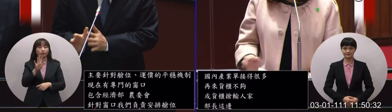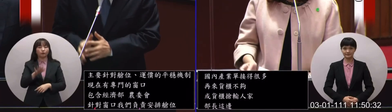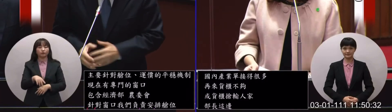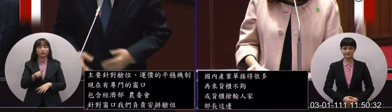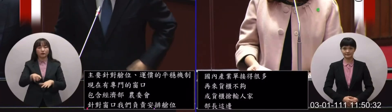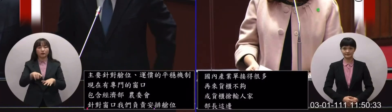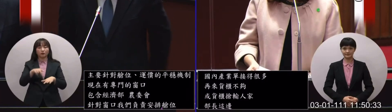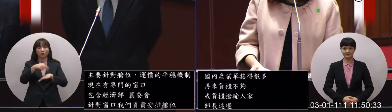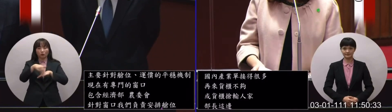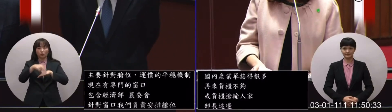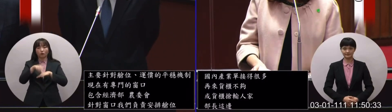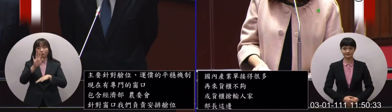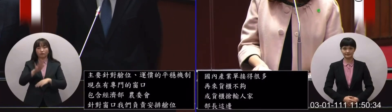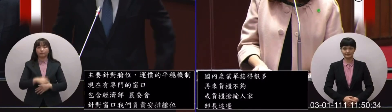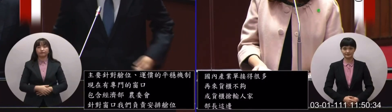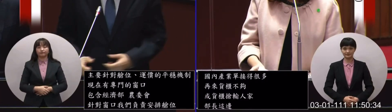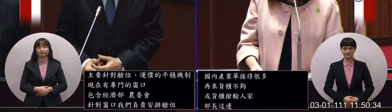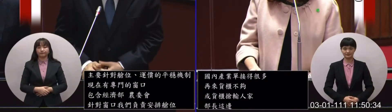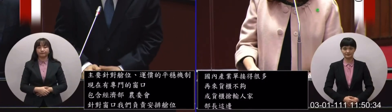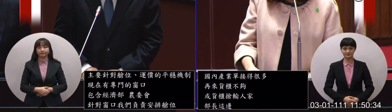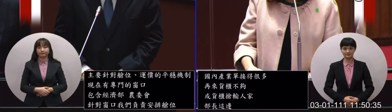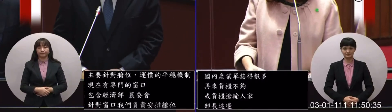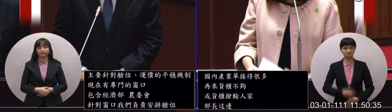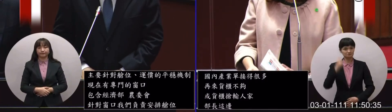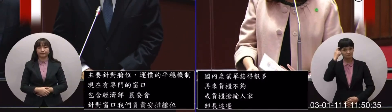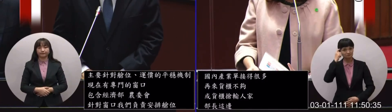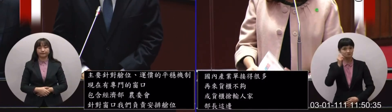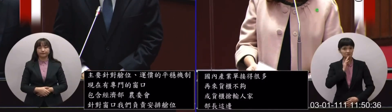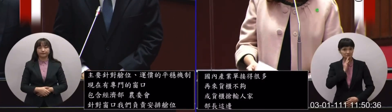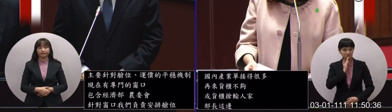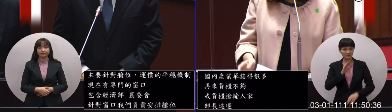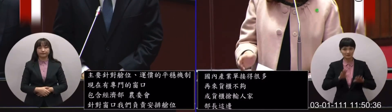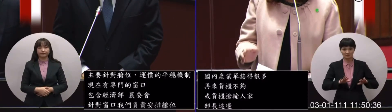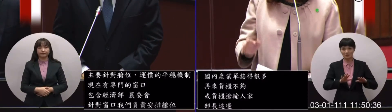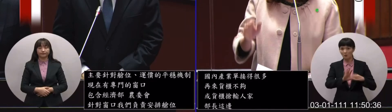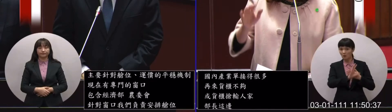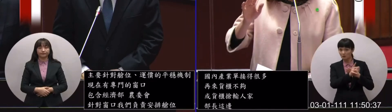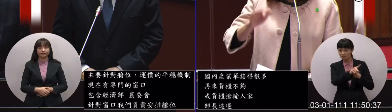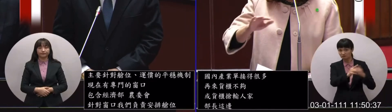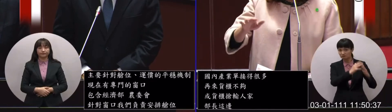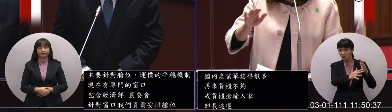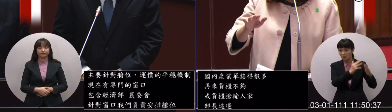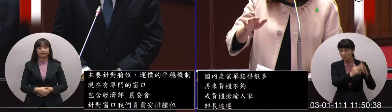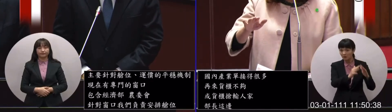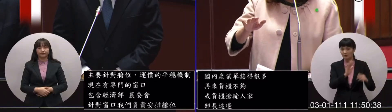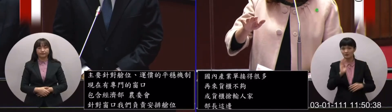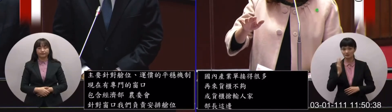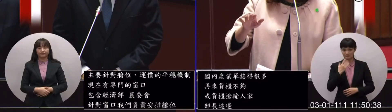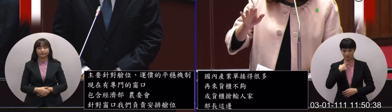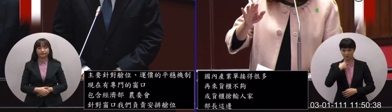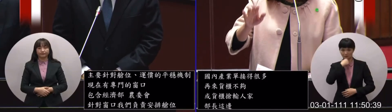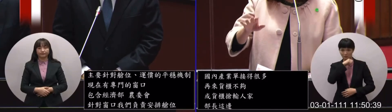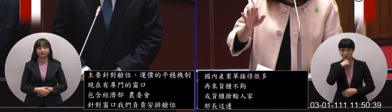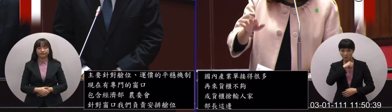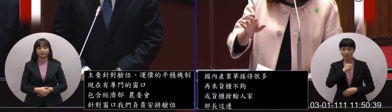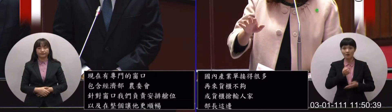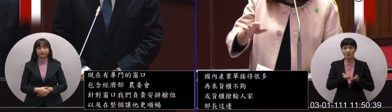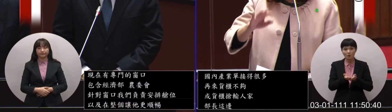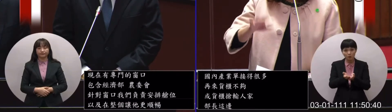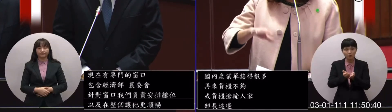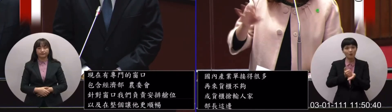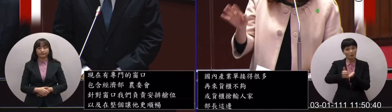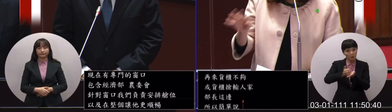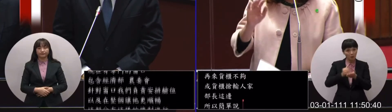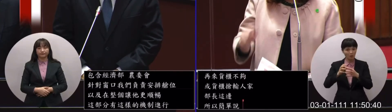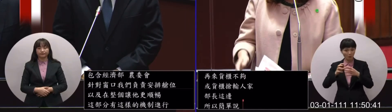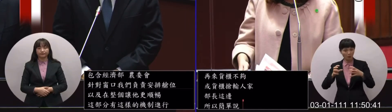有这样机制在进行。 所以简单来讲，就是讲虽然这一次这边的战争，但是对于我们航运的部分，尤其是货柜等